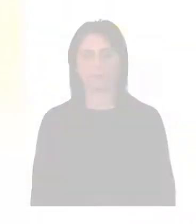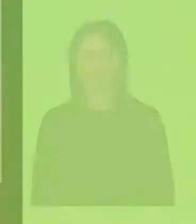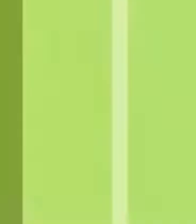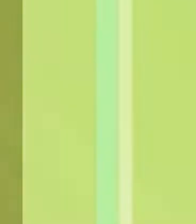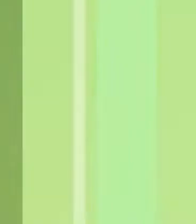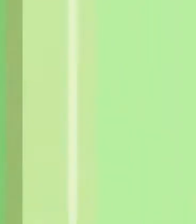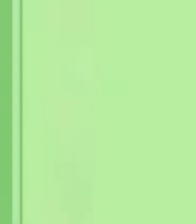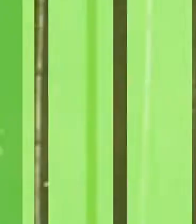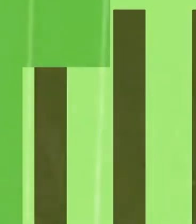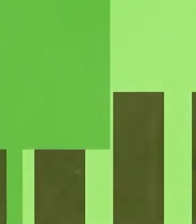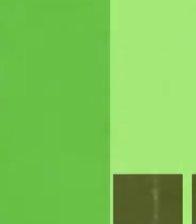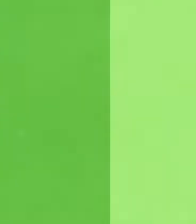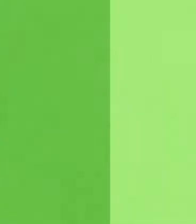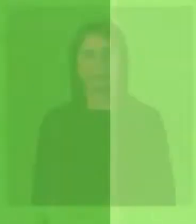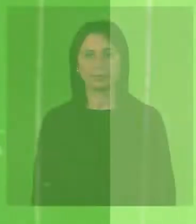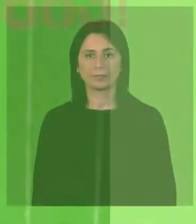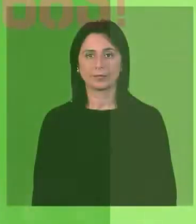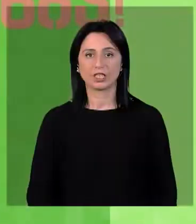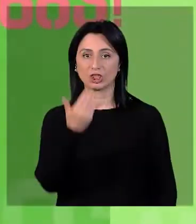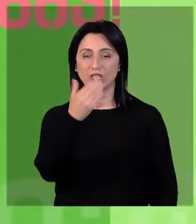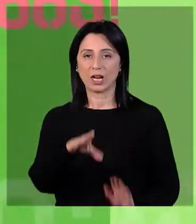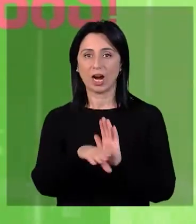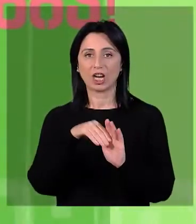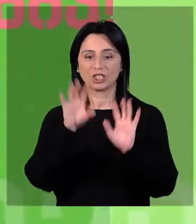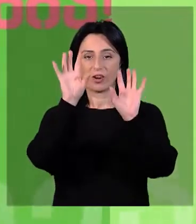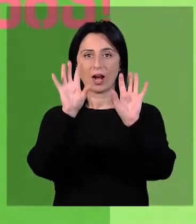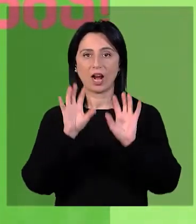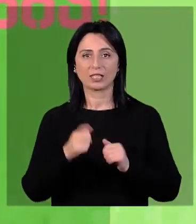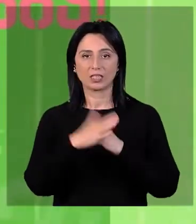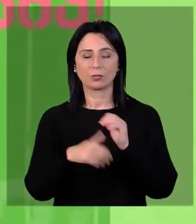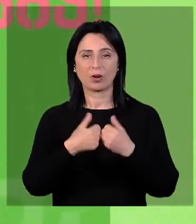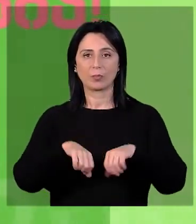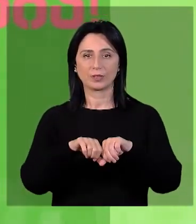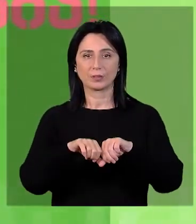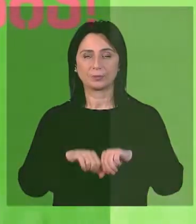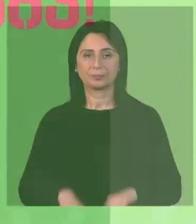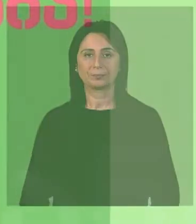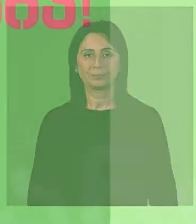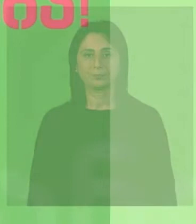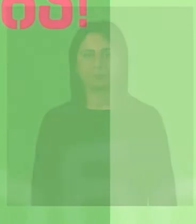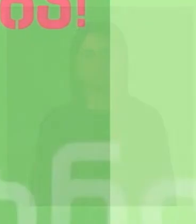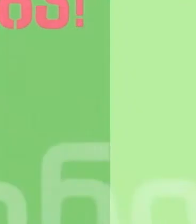პასპორტი. შენი არჩევანი კანონია. CESCO.